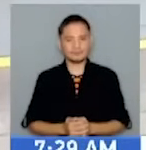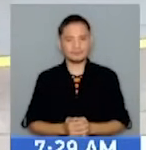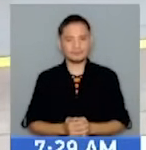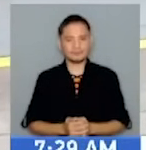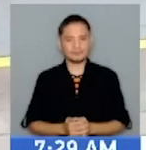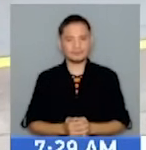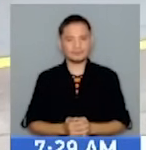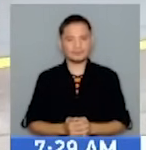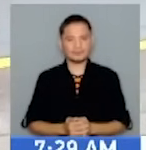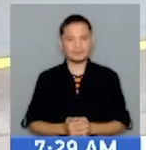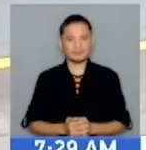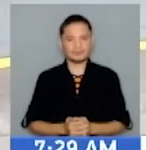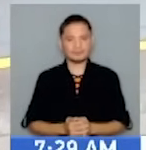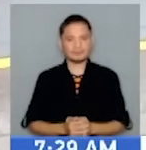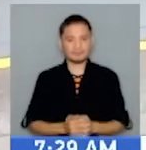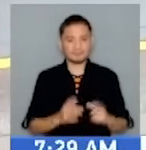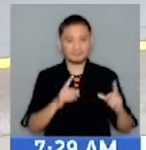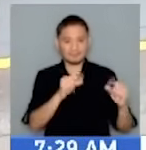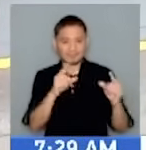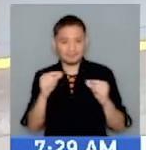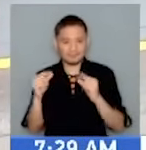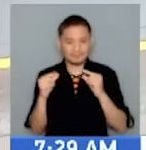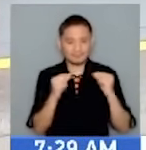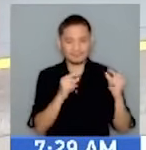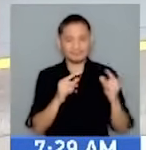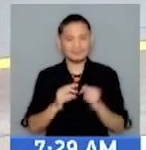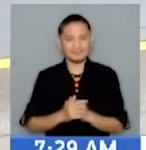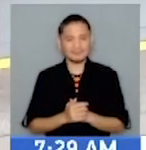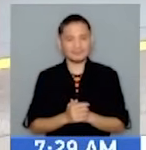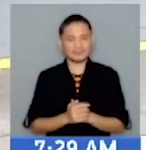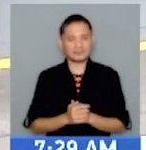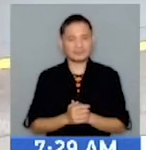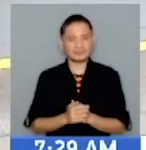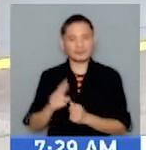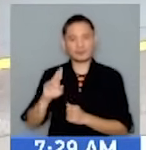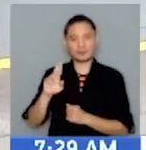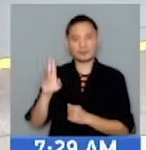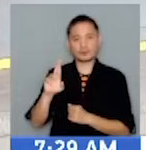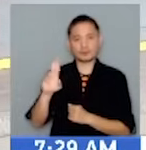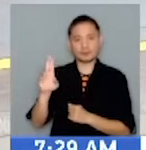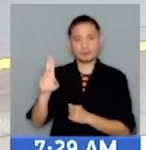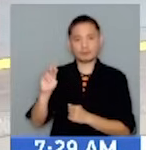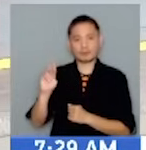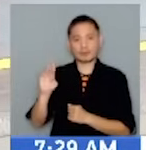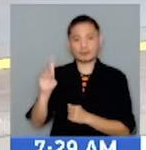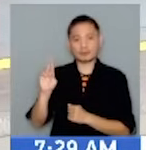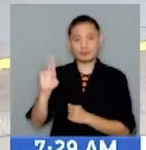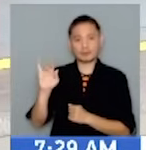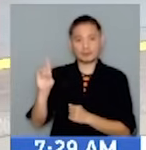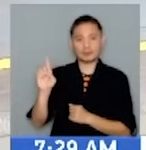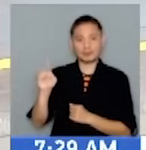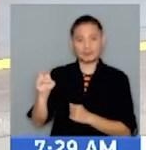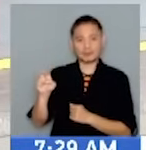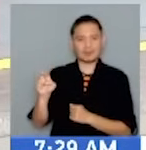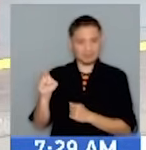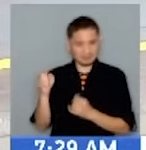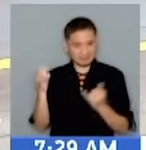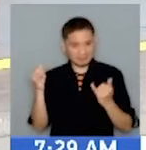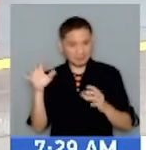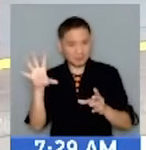Time out muna sa maksyong eksena si Black Rider star Lulu Madrid para maging estudyante sa acting workshop.